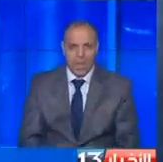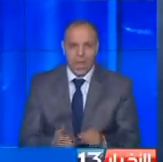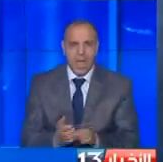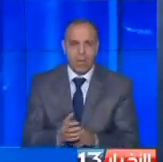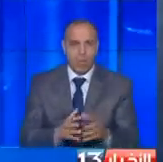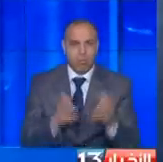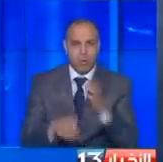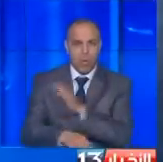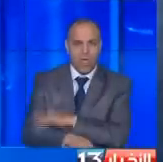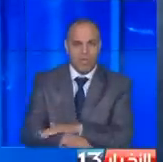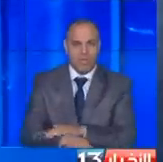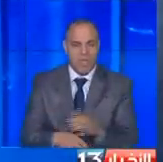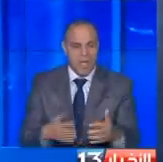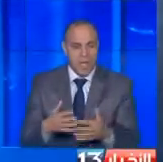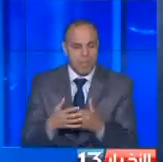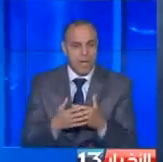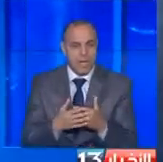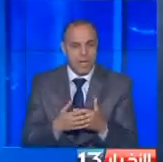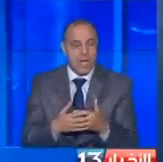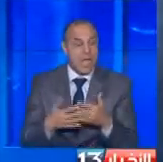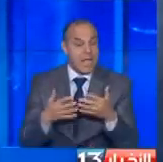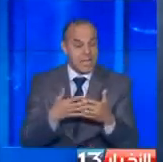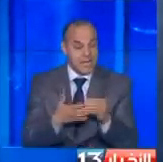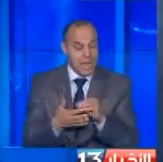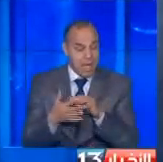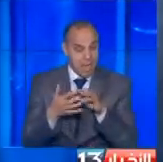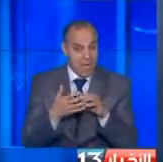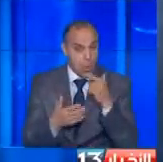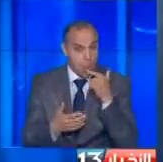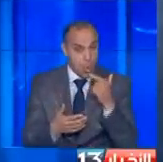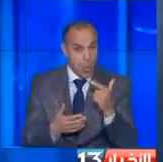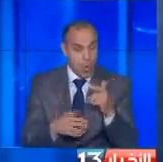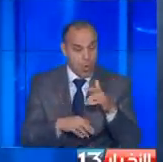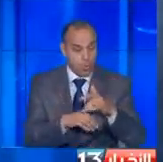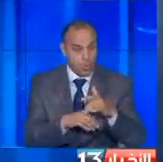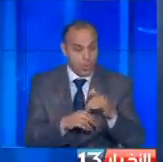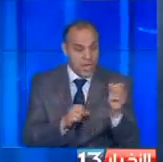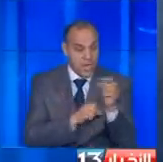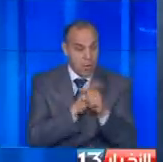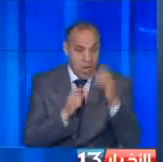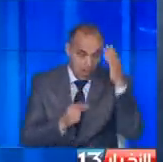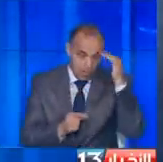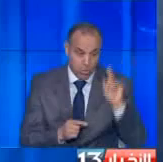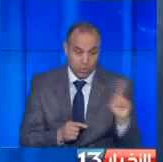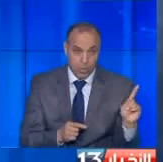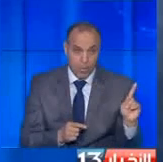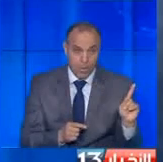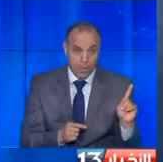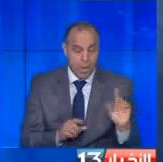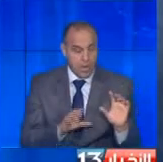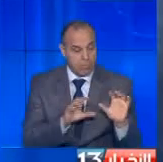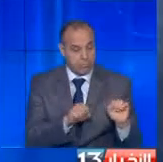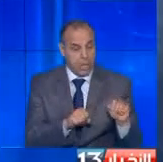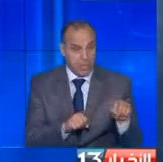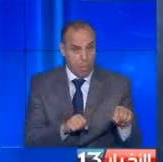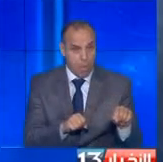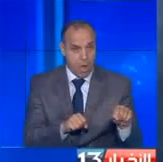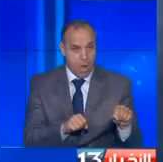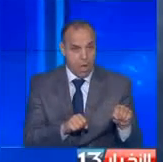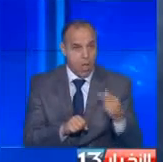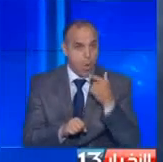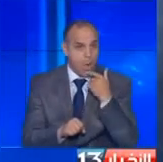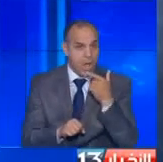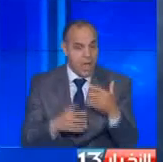أكد كبير موظفي البيت الأبيض أن الإدارة الأمريكية تعتبر أن التهديد النووي الكوري الشمالي تحت السيطرة حاليا، وأضاف